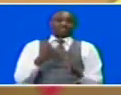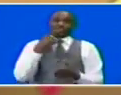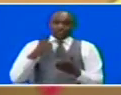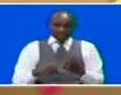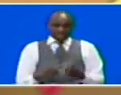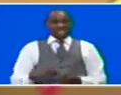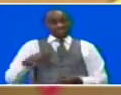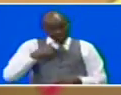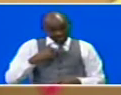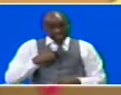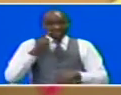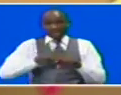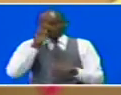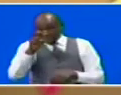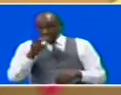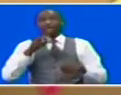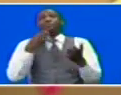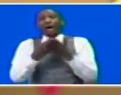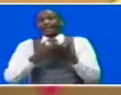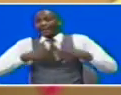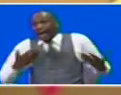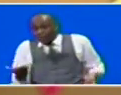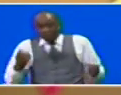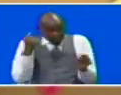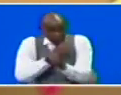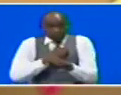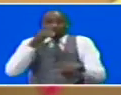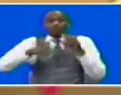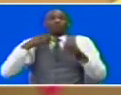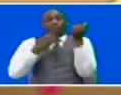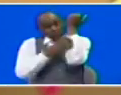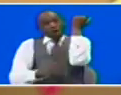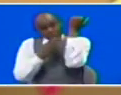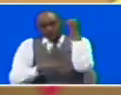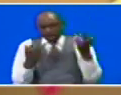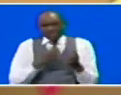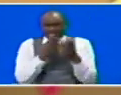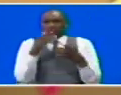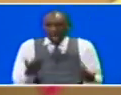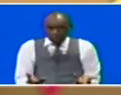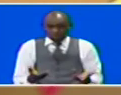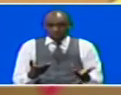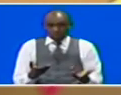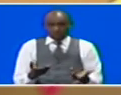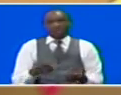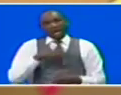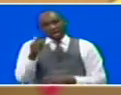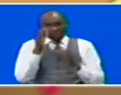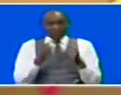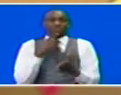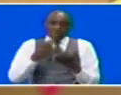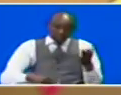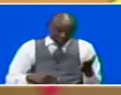anasema, kwanza mimi huangalia uwezo wa kifedha, maana huwezi kuchagua maskini ya kuongoze kisha masomo yake. Mwingine hapa